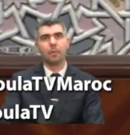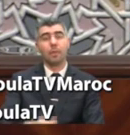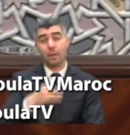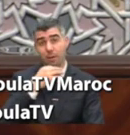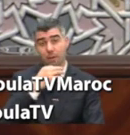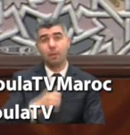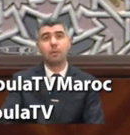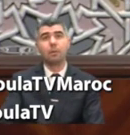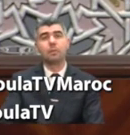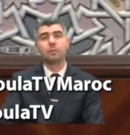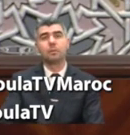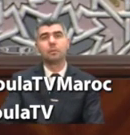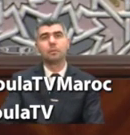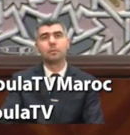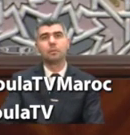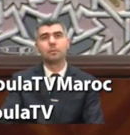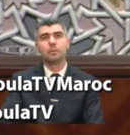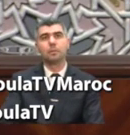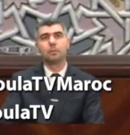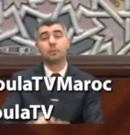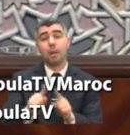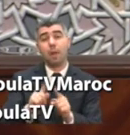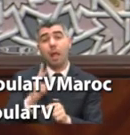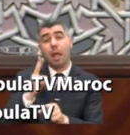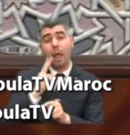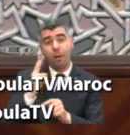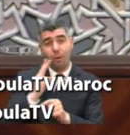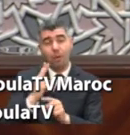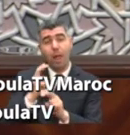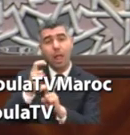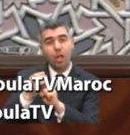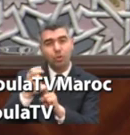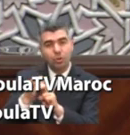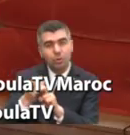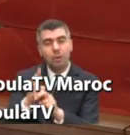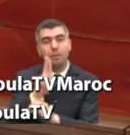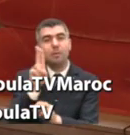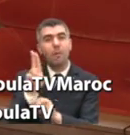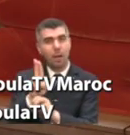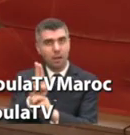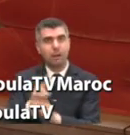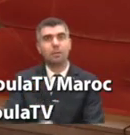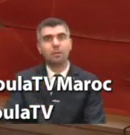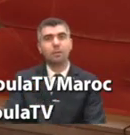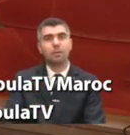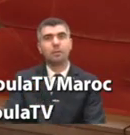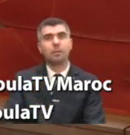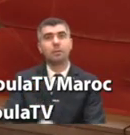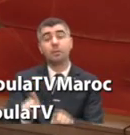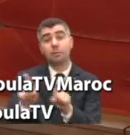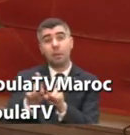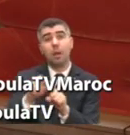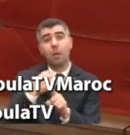يتعلق بالمواطنين بالتدخين، سؤالكم في التدخين والمخدرات السيد النائب المحترم. المسح الوطني لعوامل